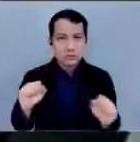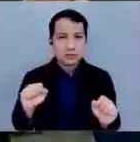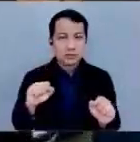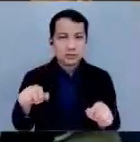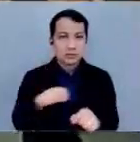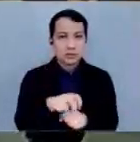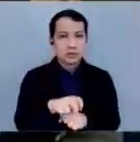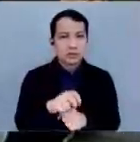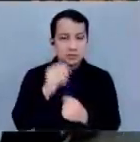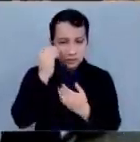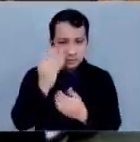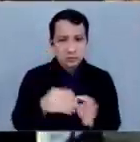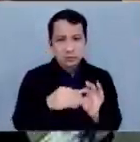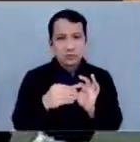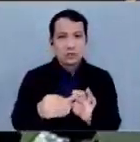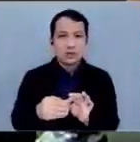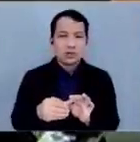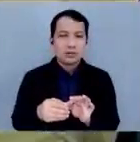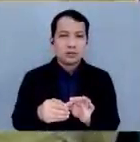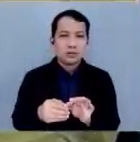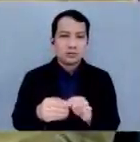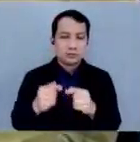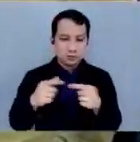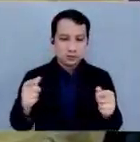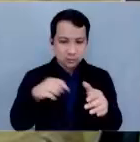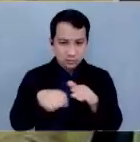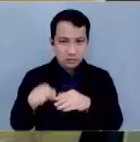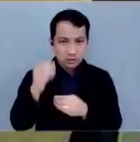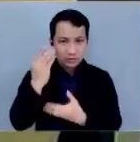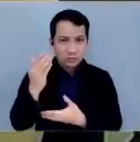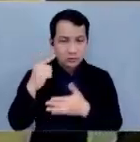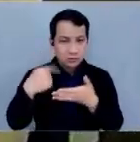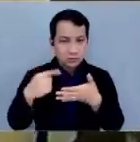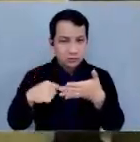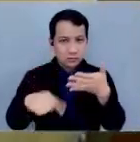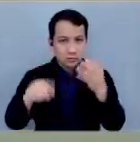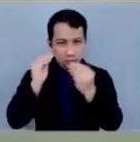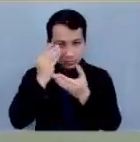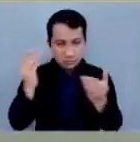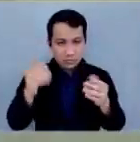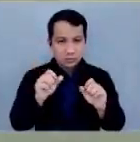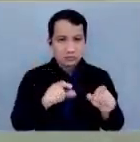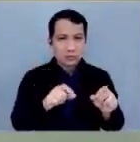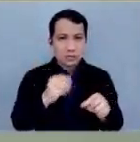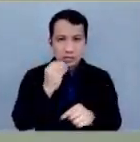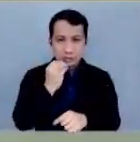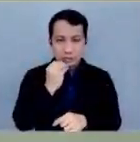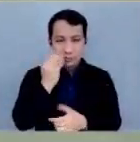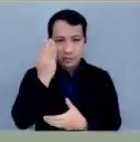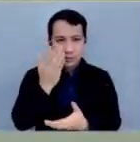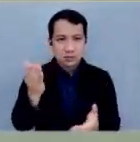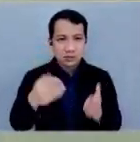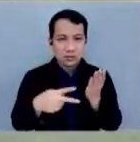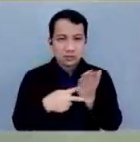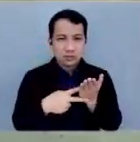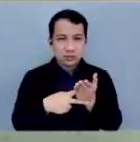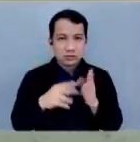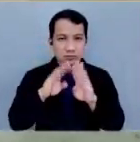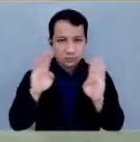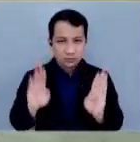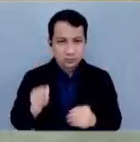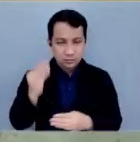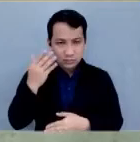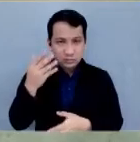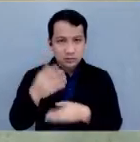pasahero. Bukod sa mga entrance at exit point, ininspeksyon din ang mga tindahan ng pagkain at mga ticketing booth na dinagdagan pa